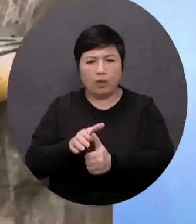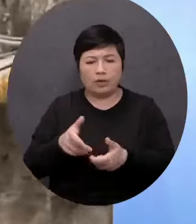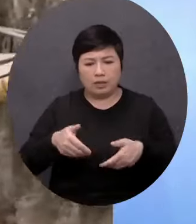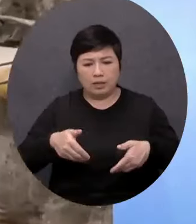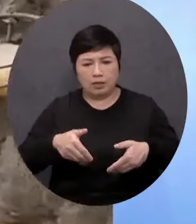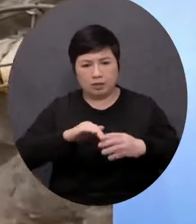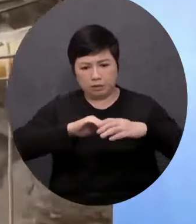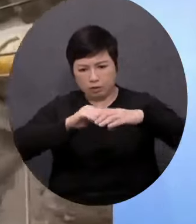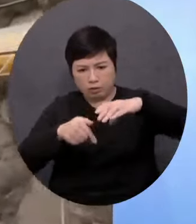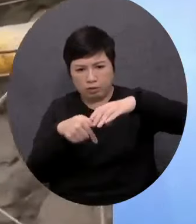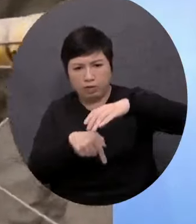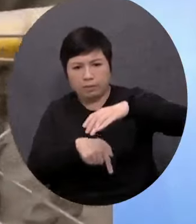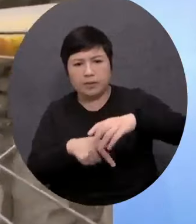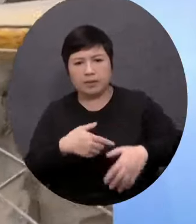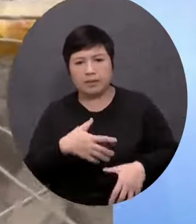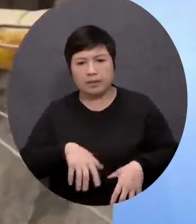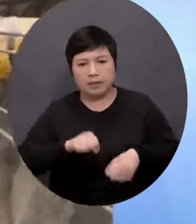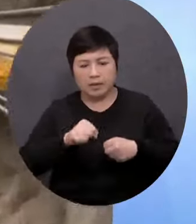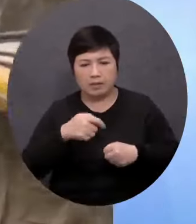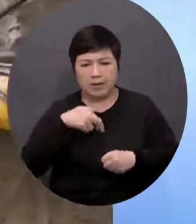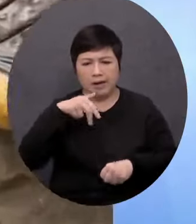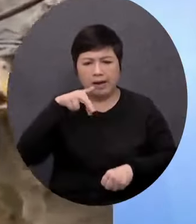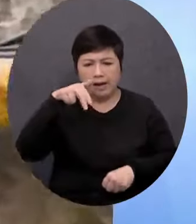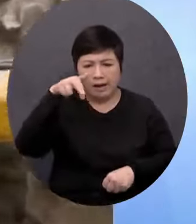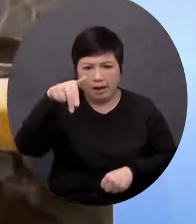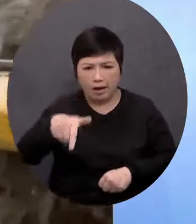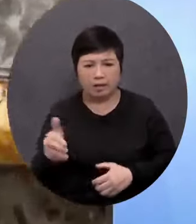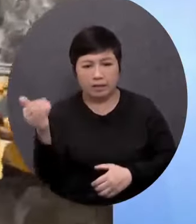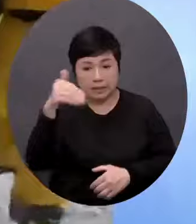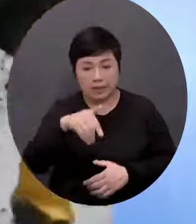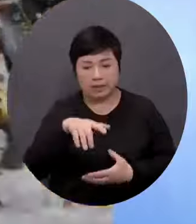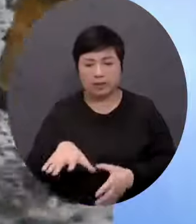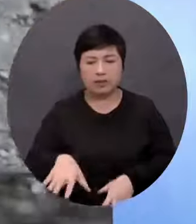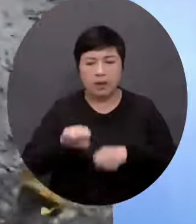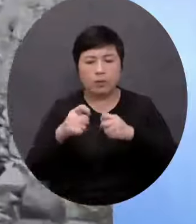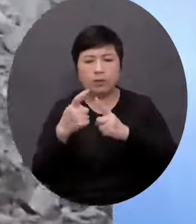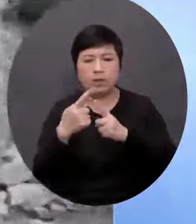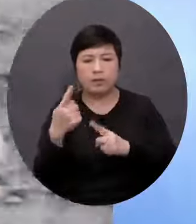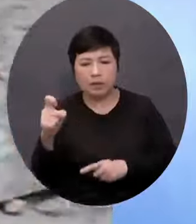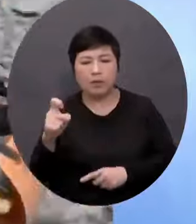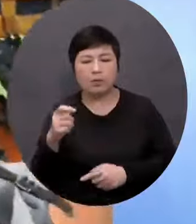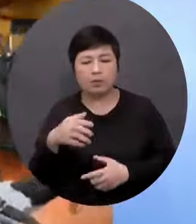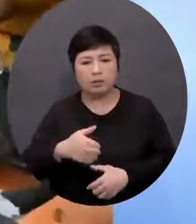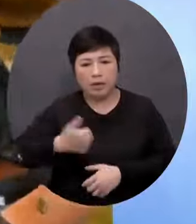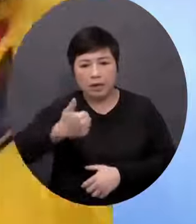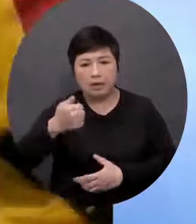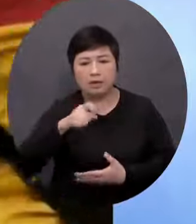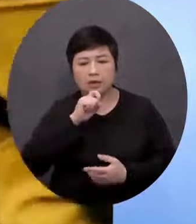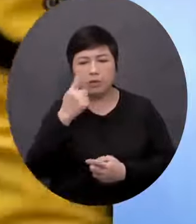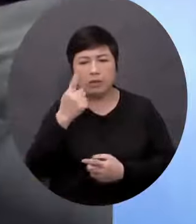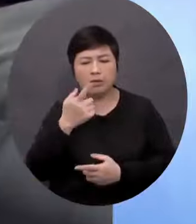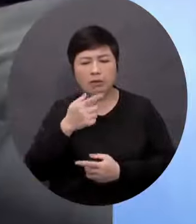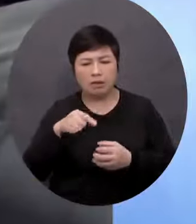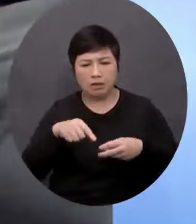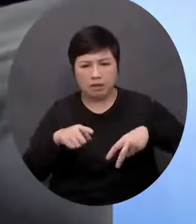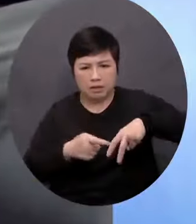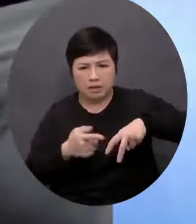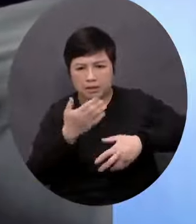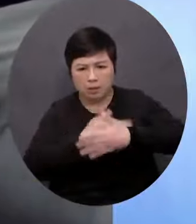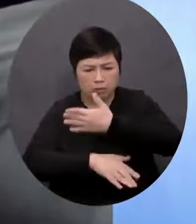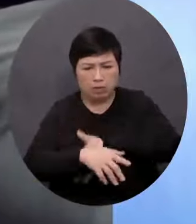内。救援人员朝早徒步走上山，成功救出9人，其中一人因脚伤没办法行走。 那个声